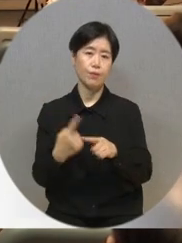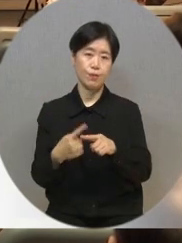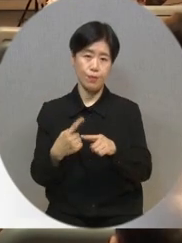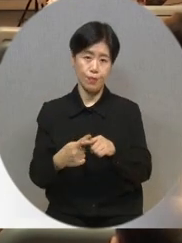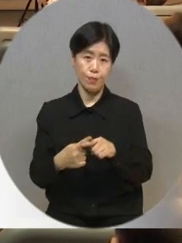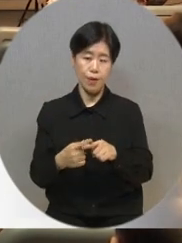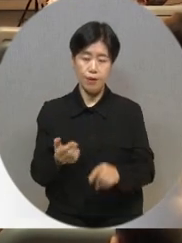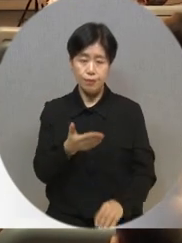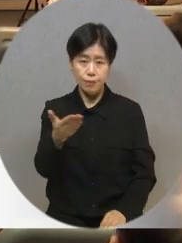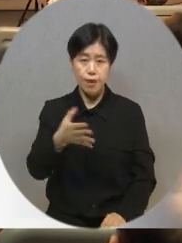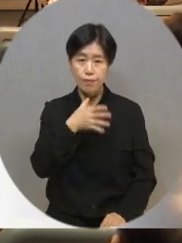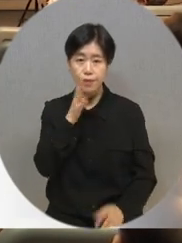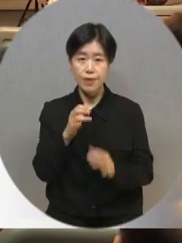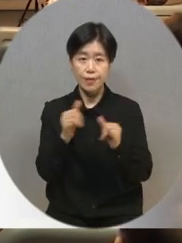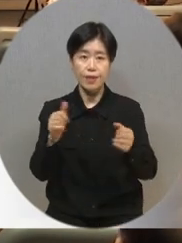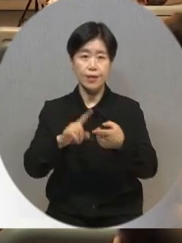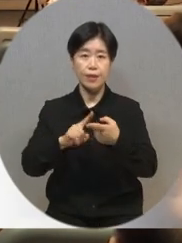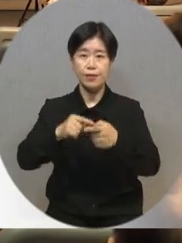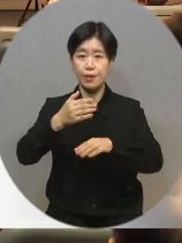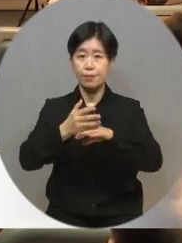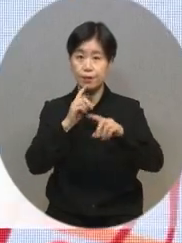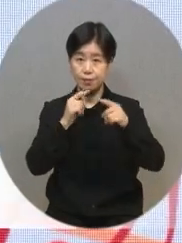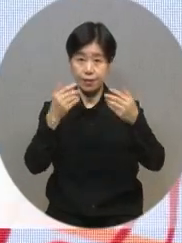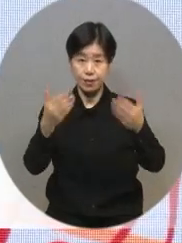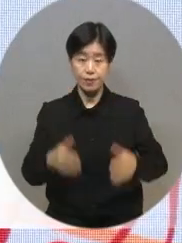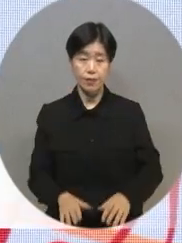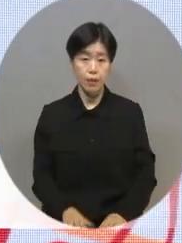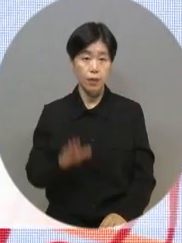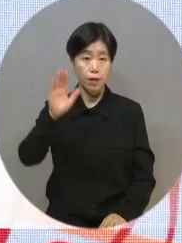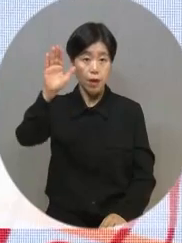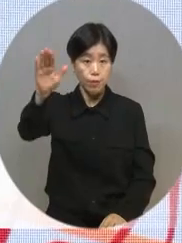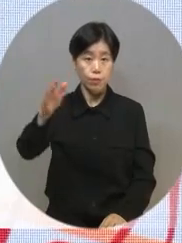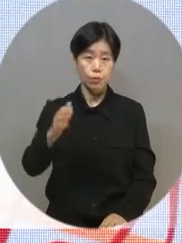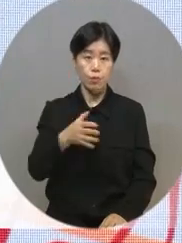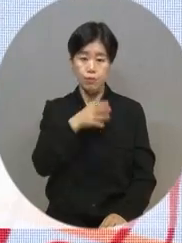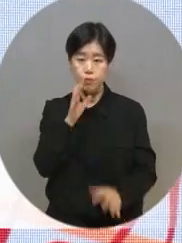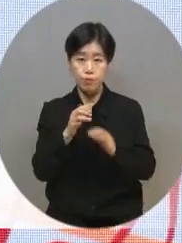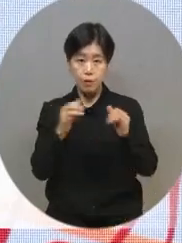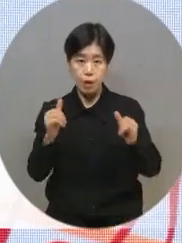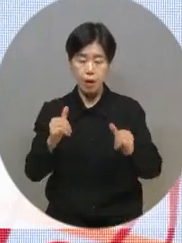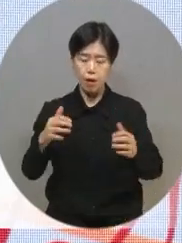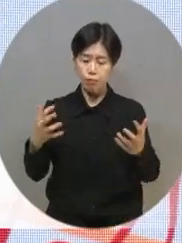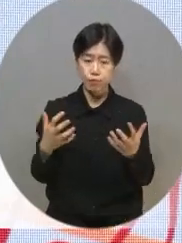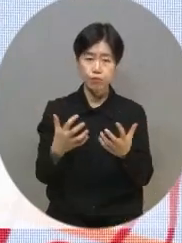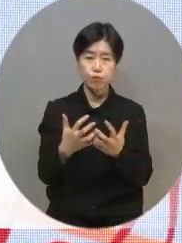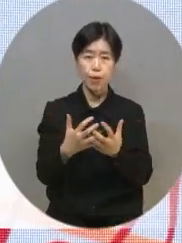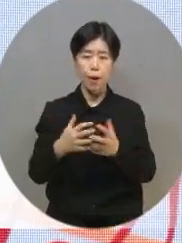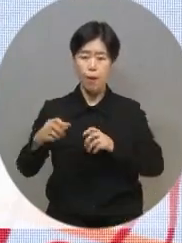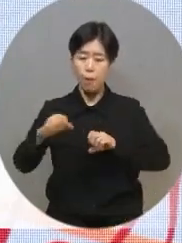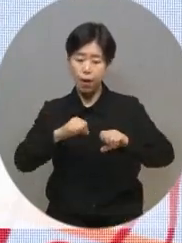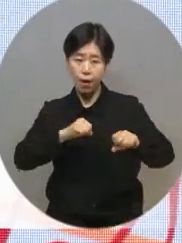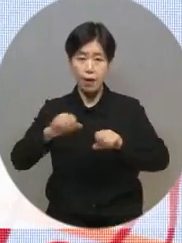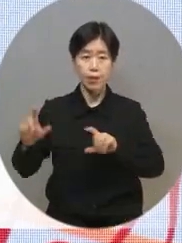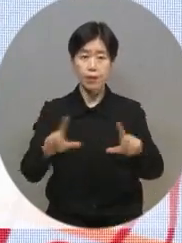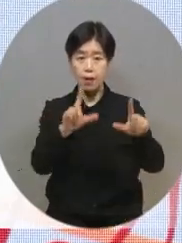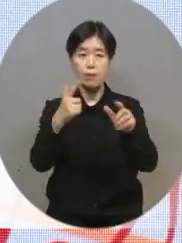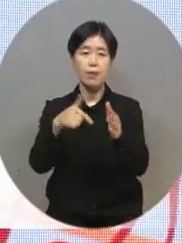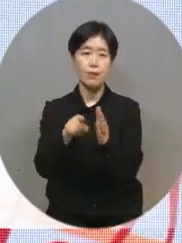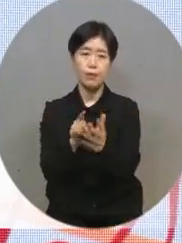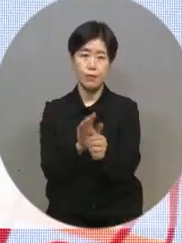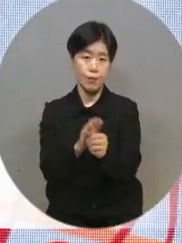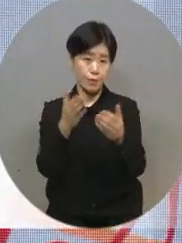합창단께 감사드린다며 앞으로도 어르신이 풍요롭고 활기찬 문화생활을 누리도록 적극